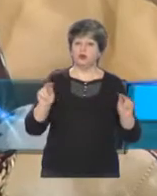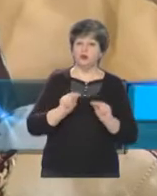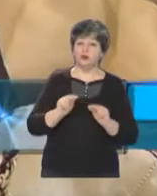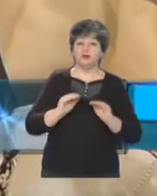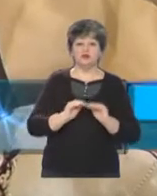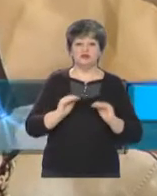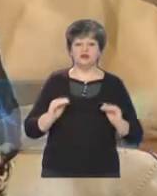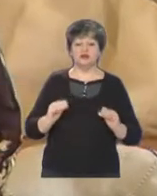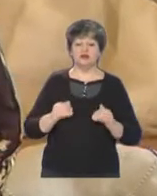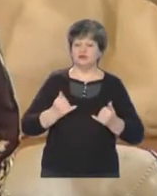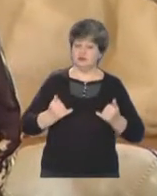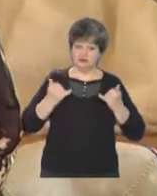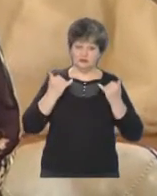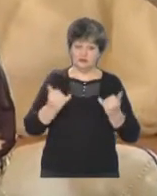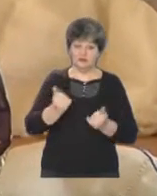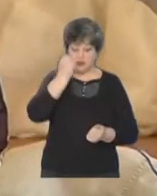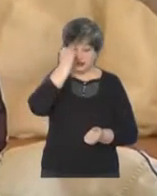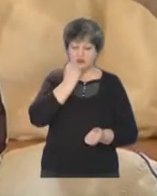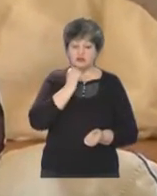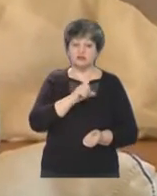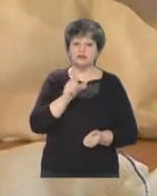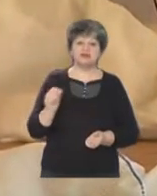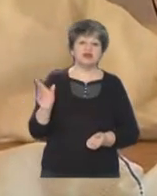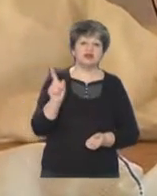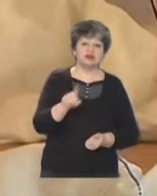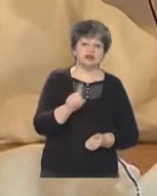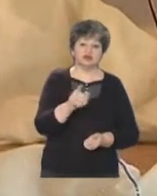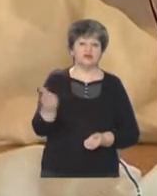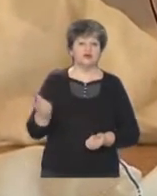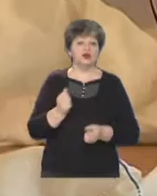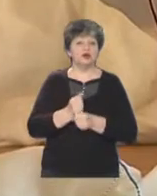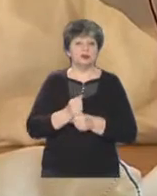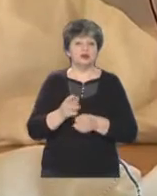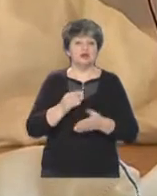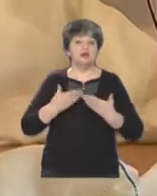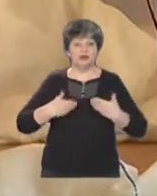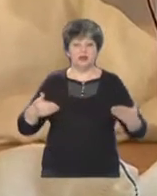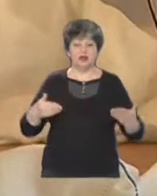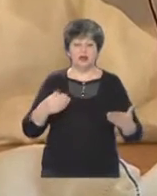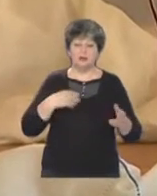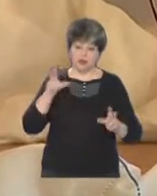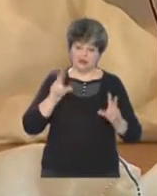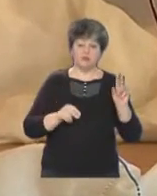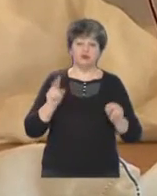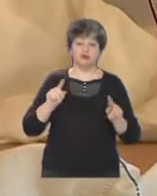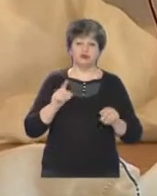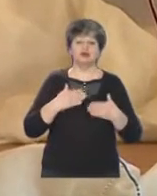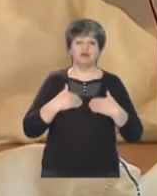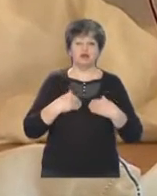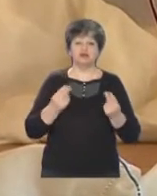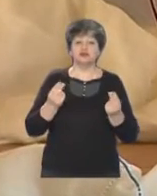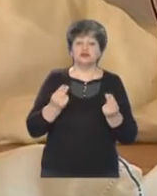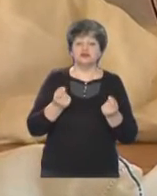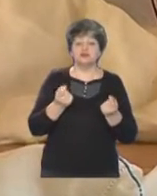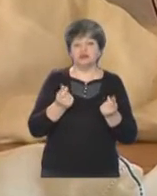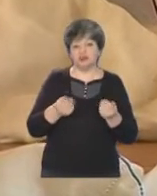педагоги щиро кажуть вам спасибі за все те, що ви робите і для нас, і для нашої країни. Ми сподіваємось, що наші